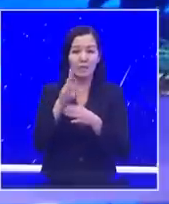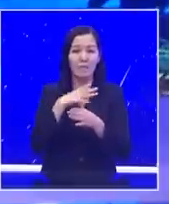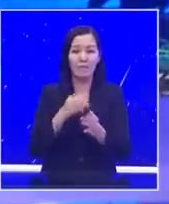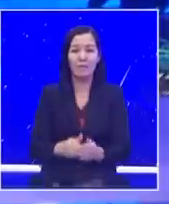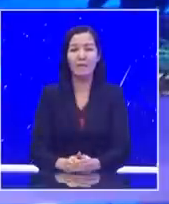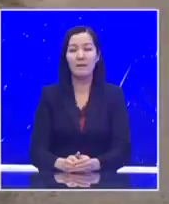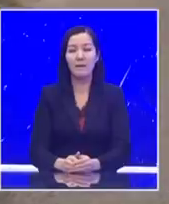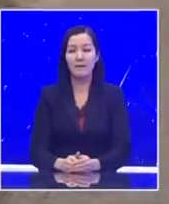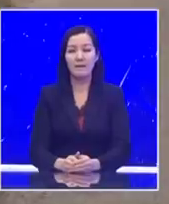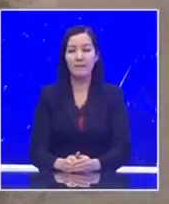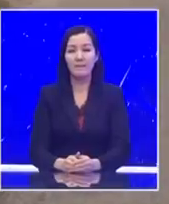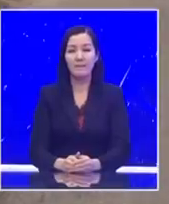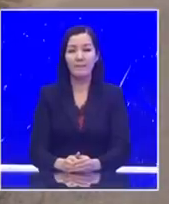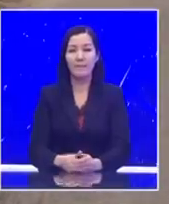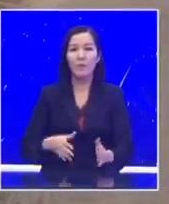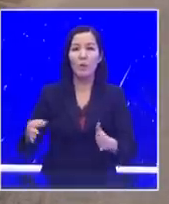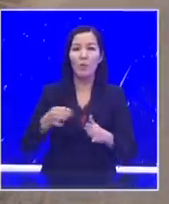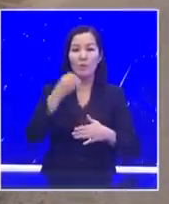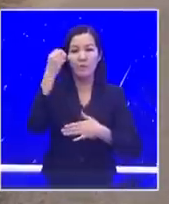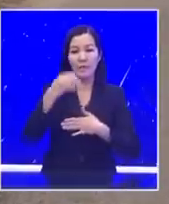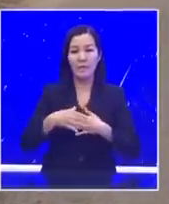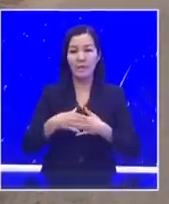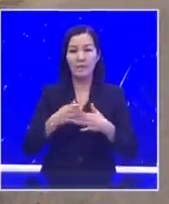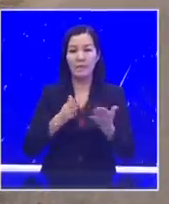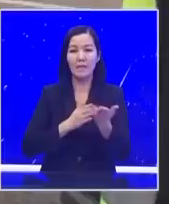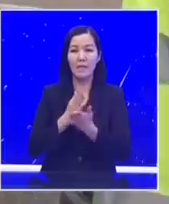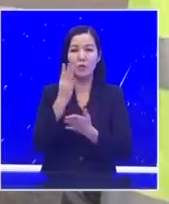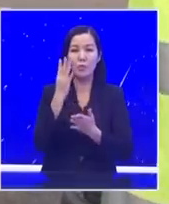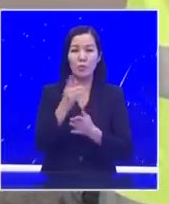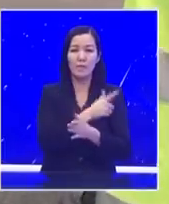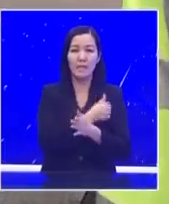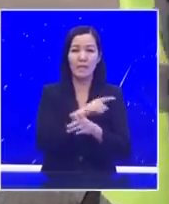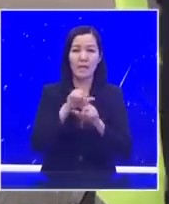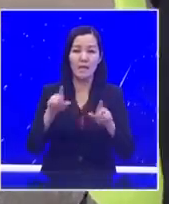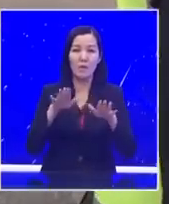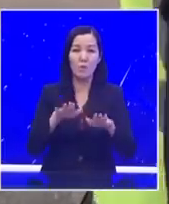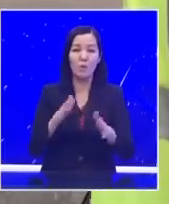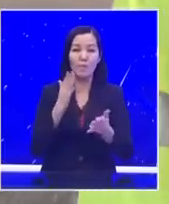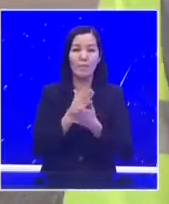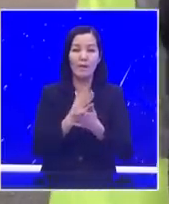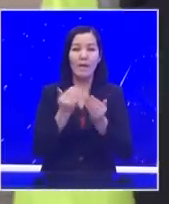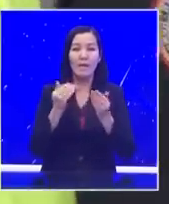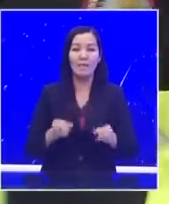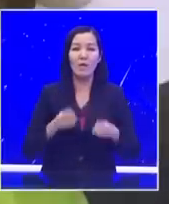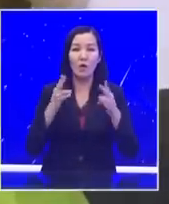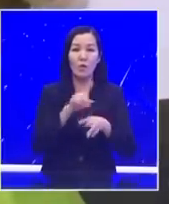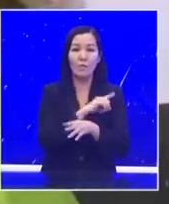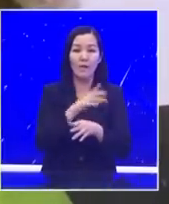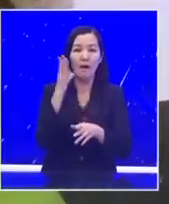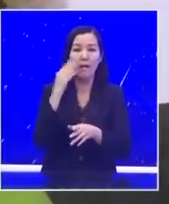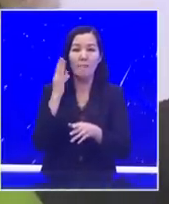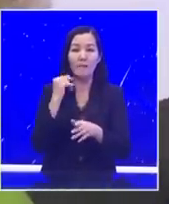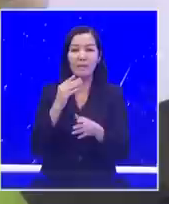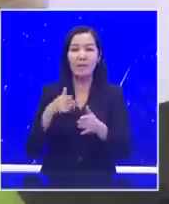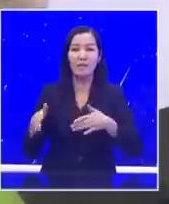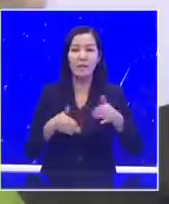берді. Облыс орталығына кіретін 4 санитарлық бекет бар. Оның негізгісі әрі қауіптісі Алматыдан келетін